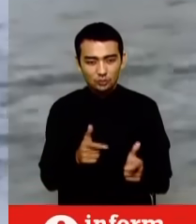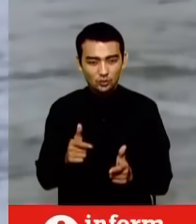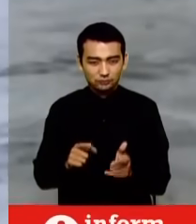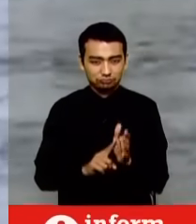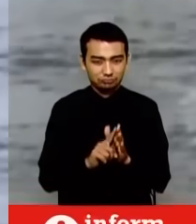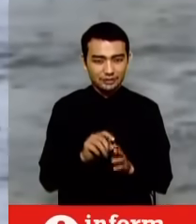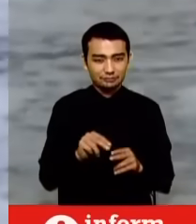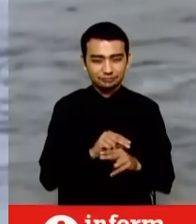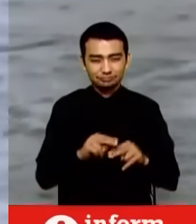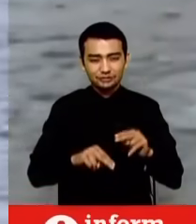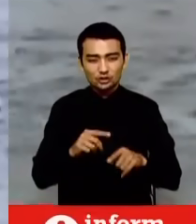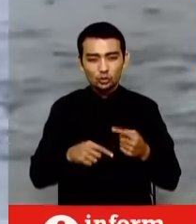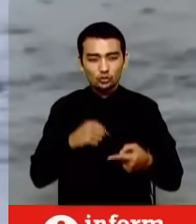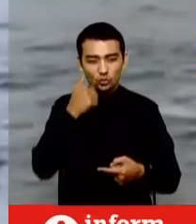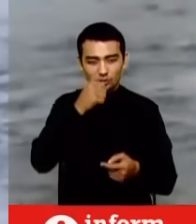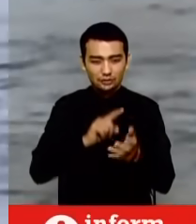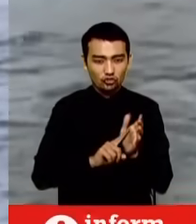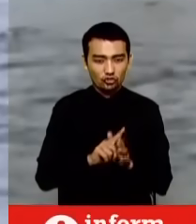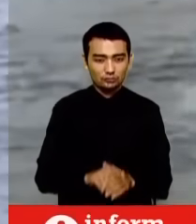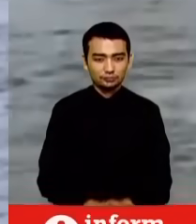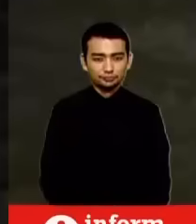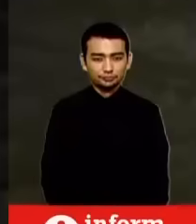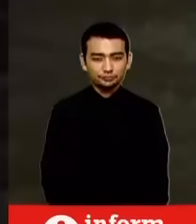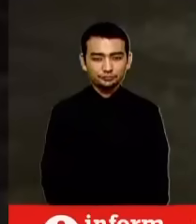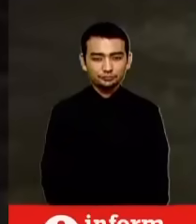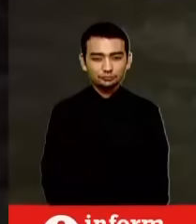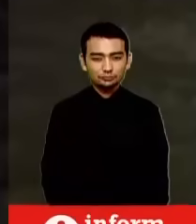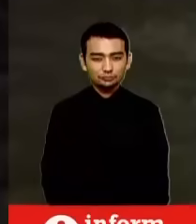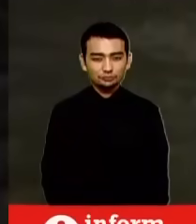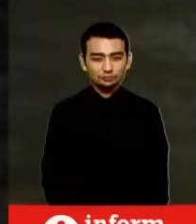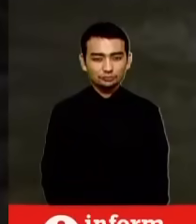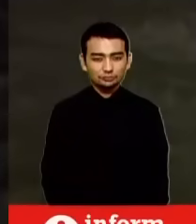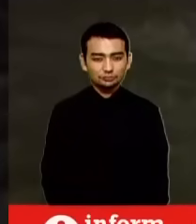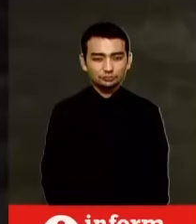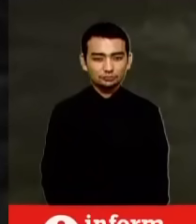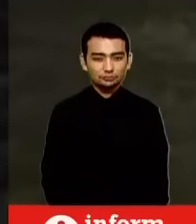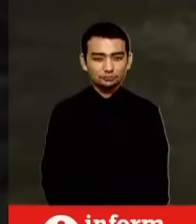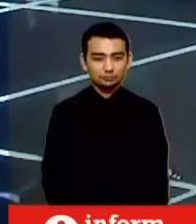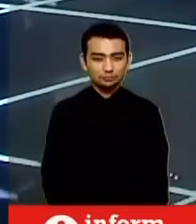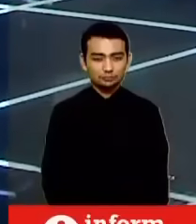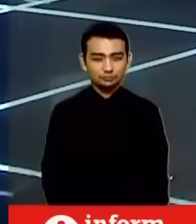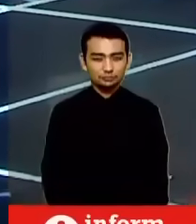жатыр. Құрылыс жұмыстары келер жылы басталмақ. Айгүл Рахмажанова, Нұрлан Алжабаев, Информбюро.